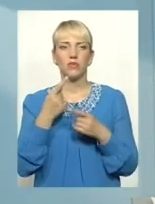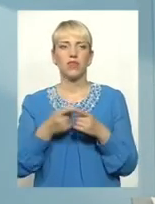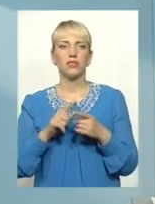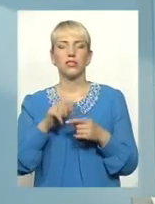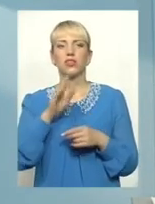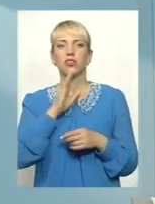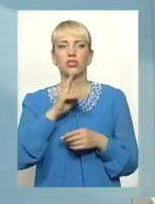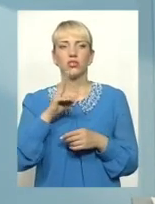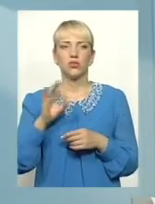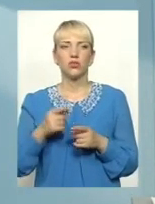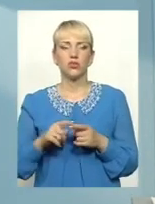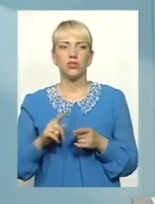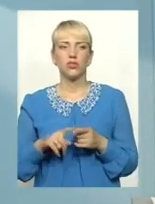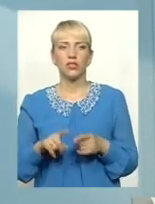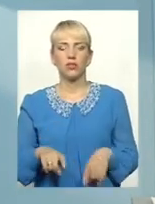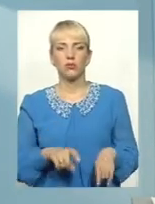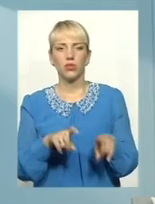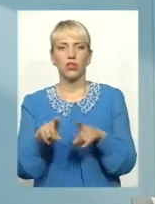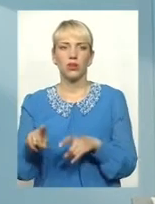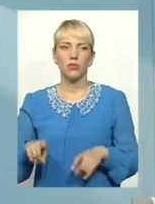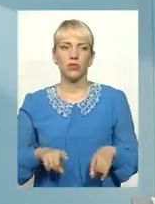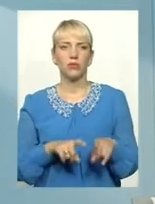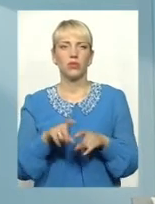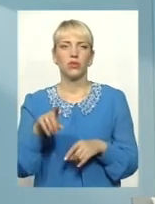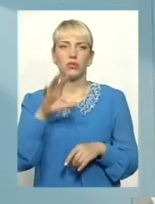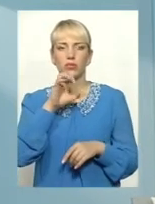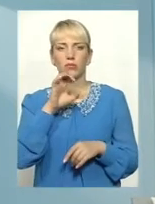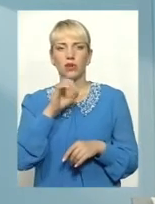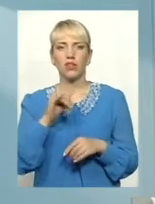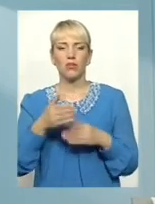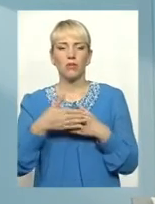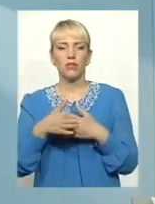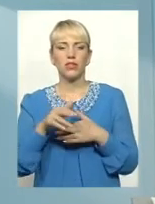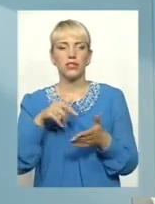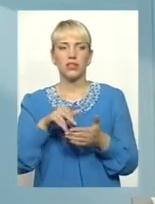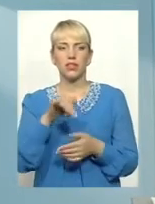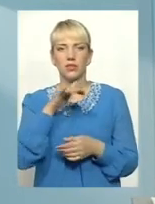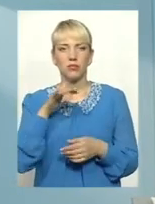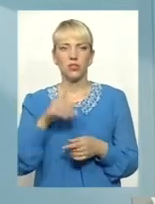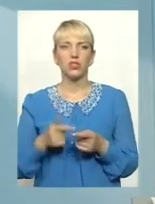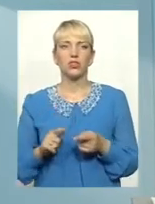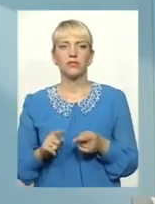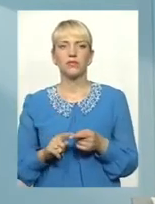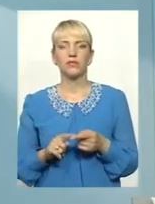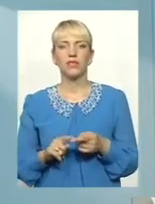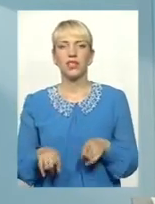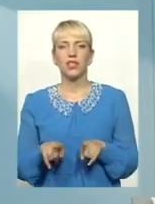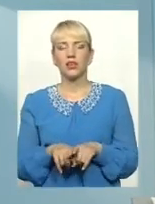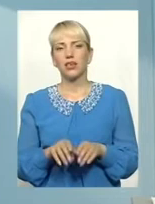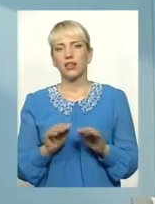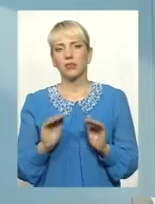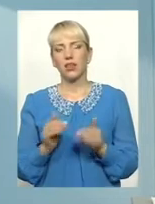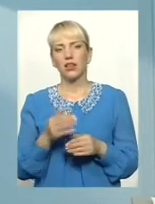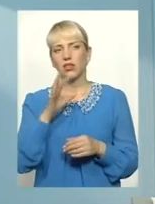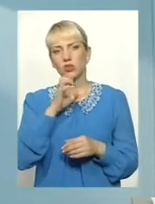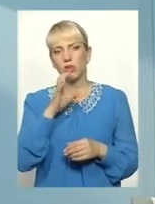неможливо. І цей пудельок бігає, бідненький, нещасний, скрізь його гонять, в під'їзді не може зайти, звідти він теж. От такі маленькі собачі